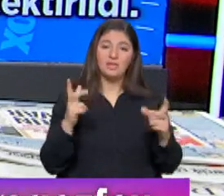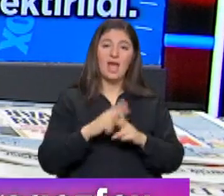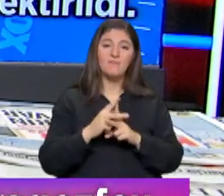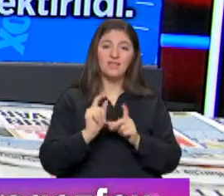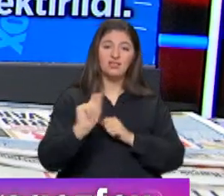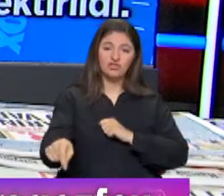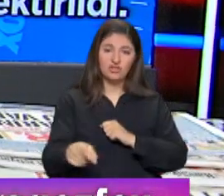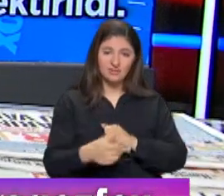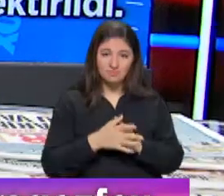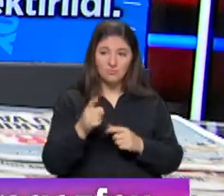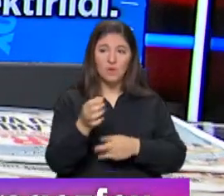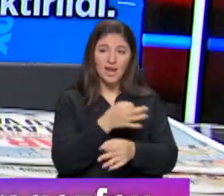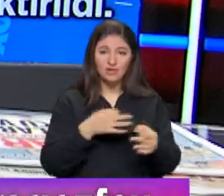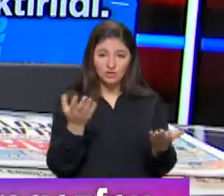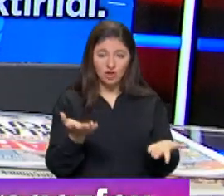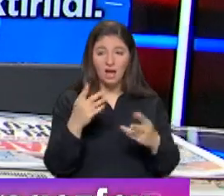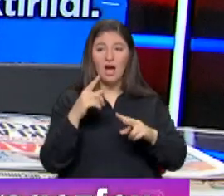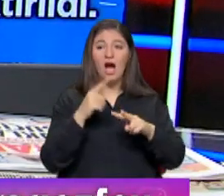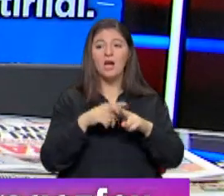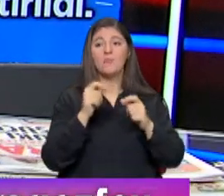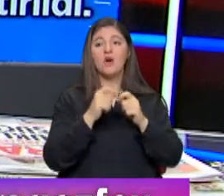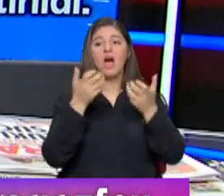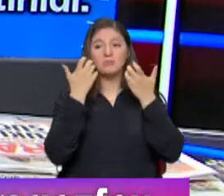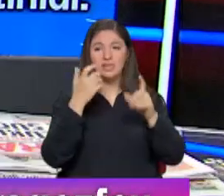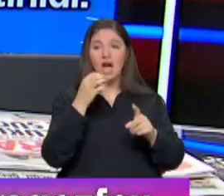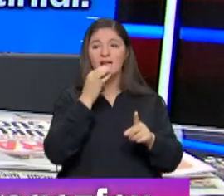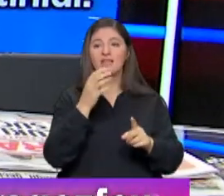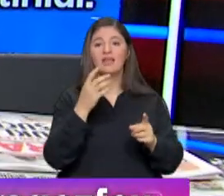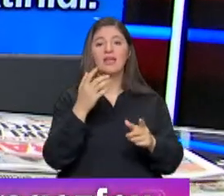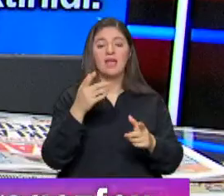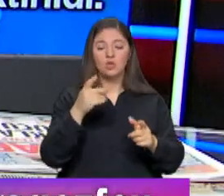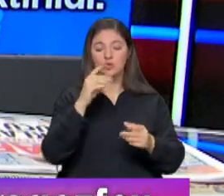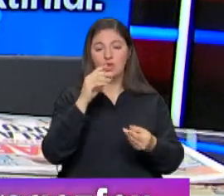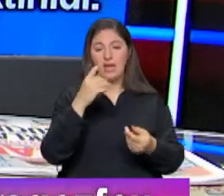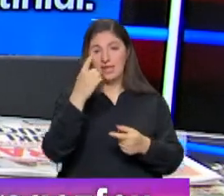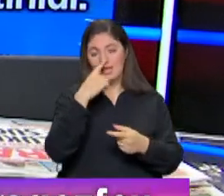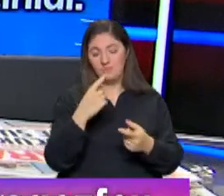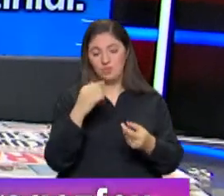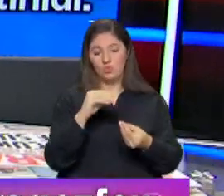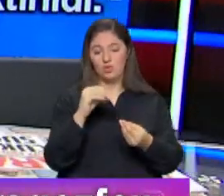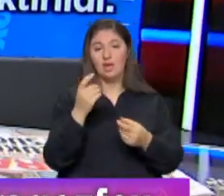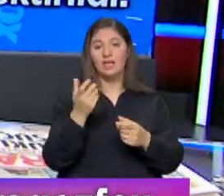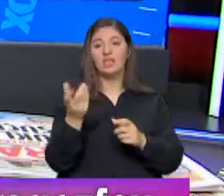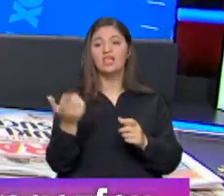emniyete sıçradı bu operasyon Ayan Bora Kaplan'ın Ankara'daki illegal faaliyetlerine göz